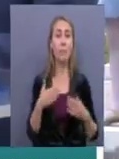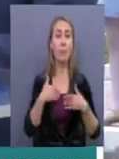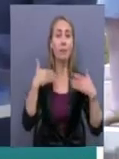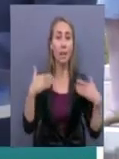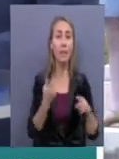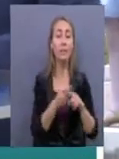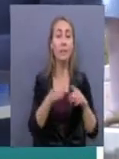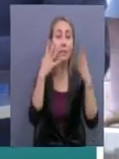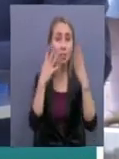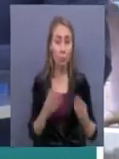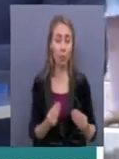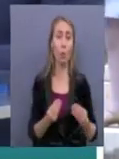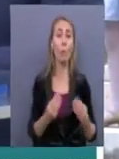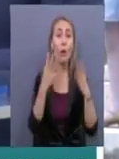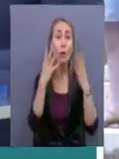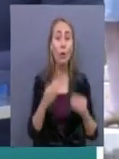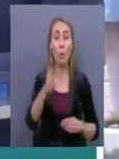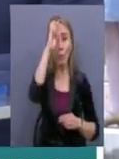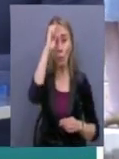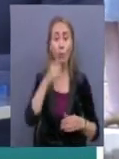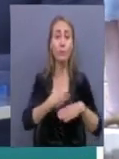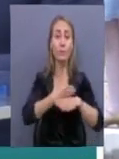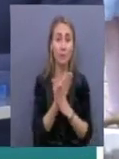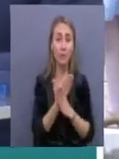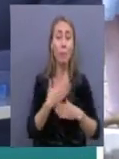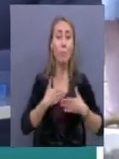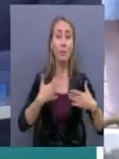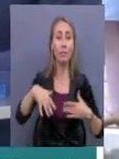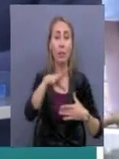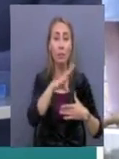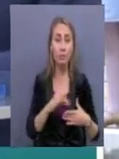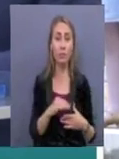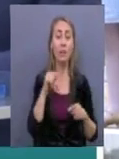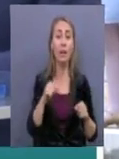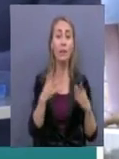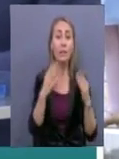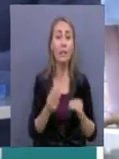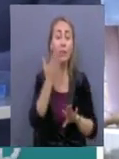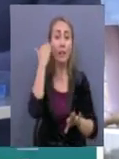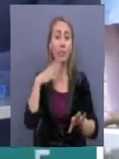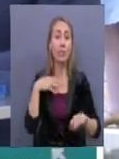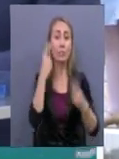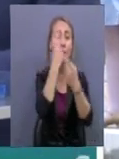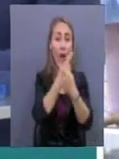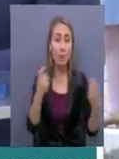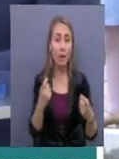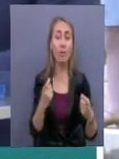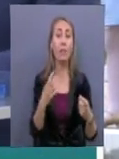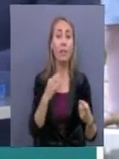Мемлекеттік рәміздер халқымыздың ұлттық салт-санасын, арман тілеген, рухын жеткізетін ерекше құнды